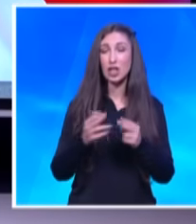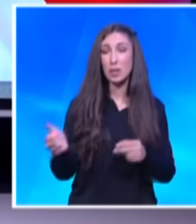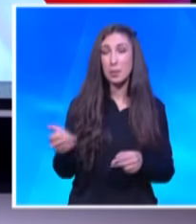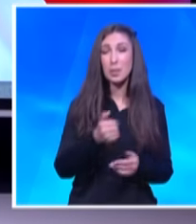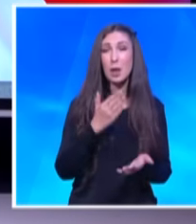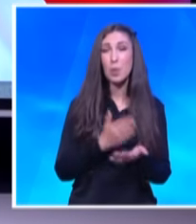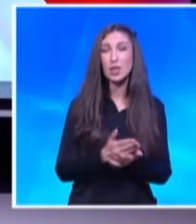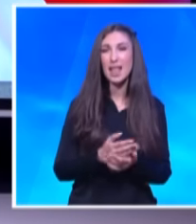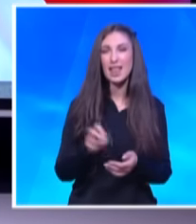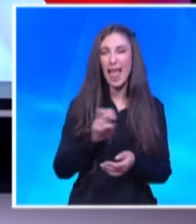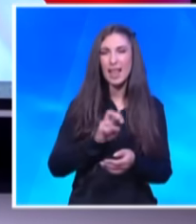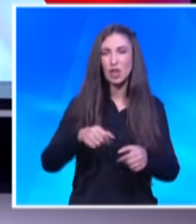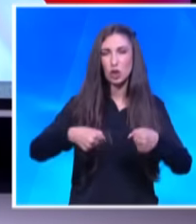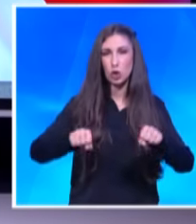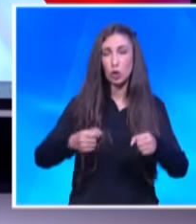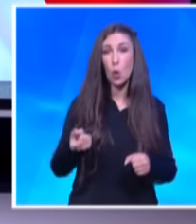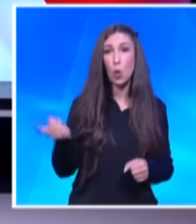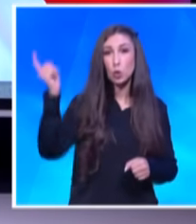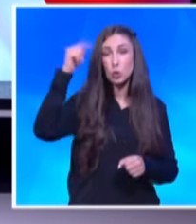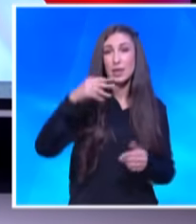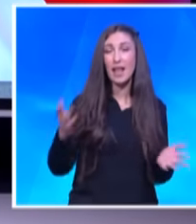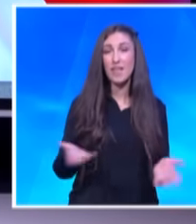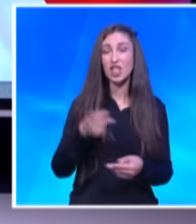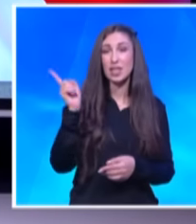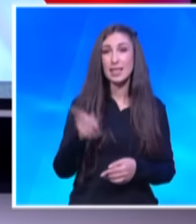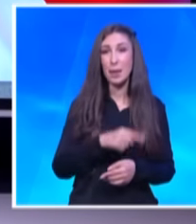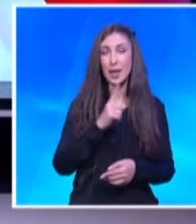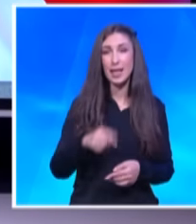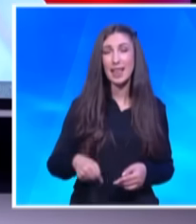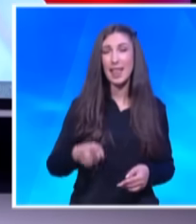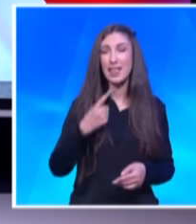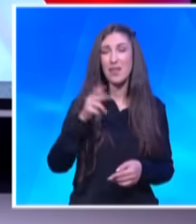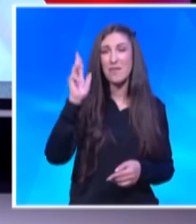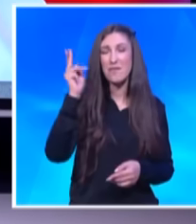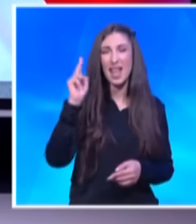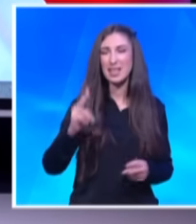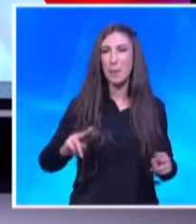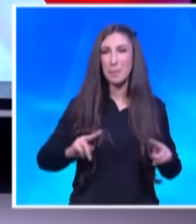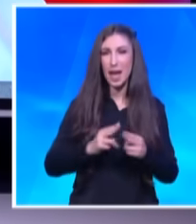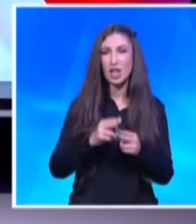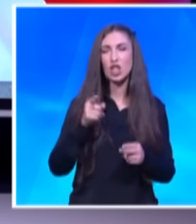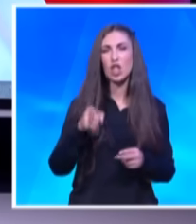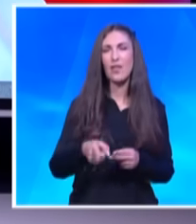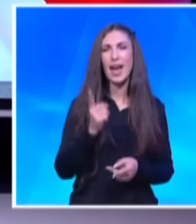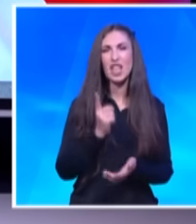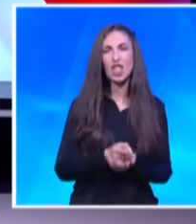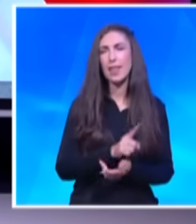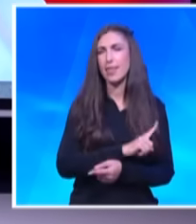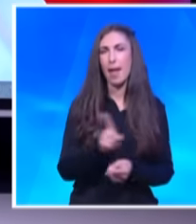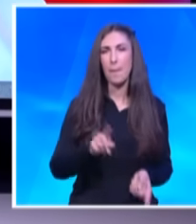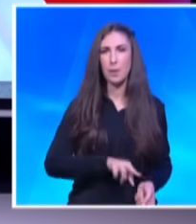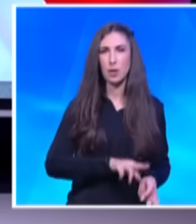последните електрически тротинетки. От утре те вече са забранени във френската столица и това решение не подлежи на